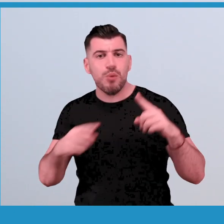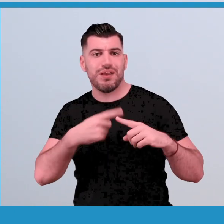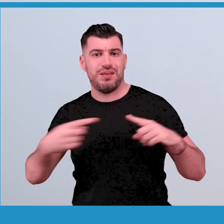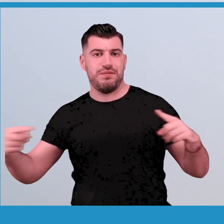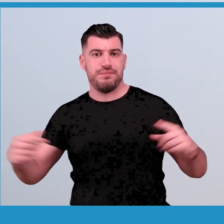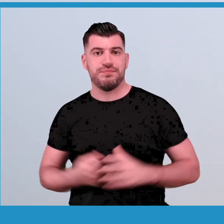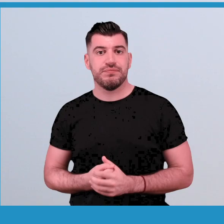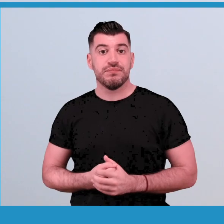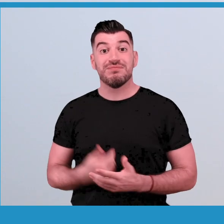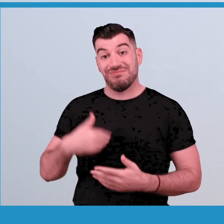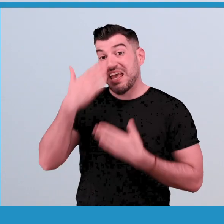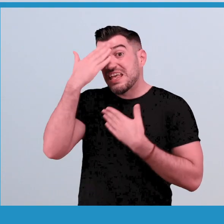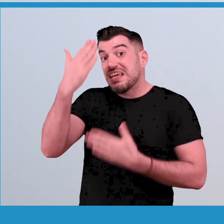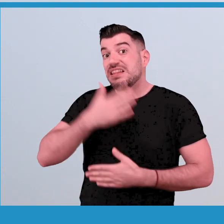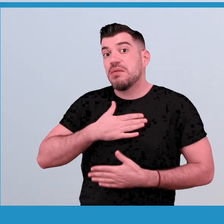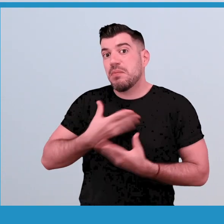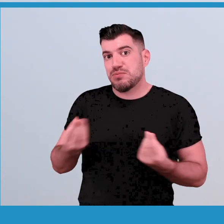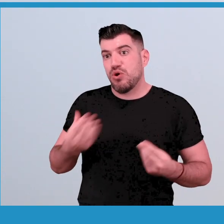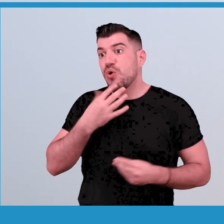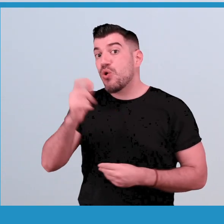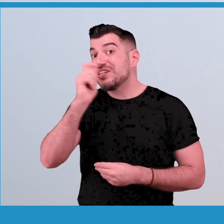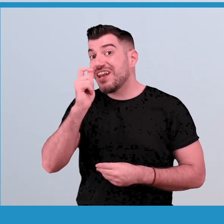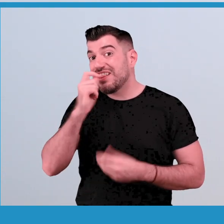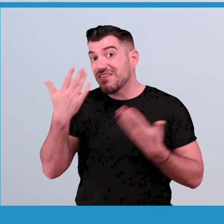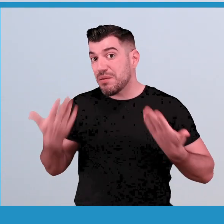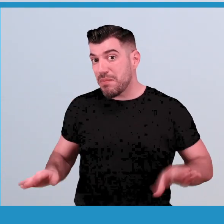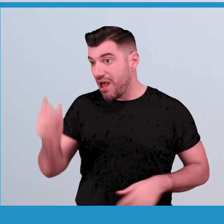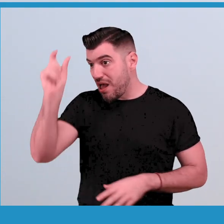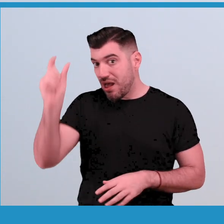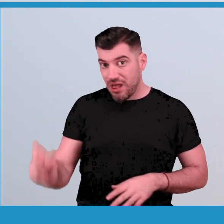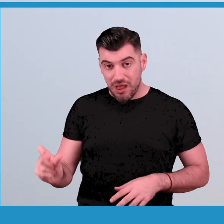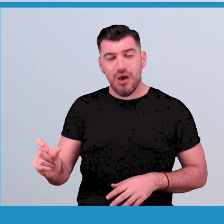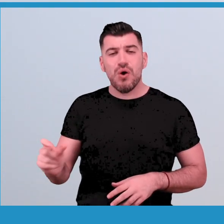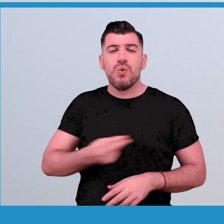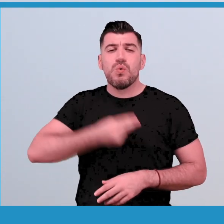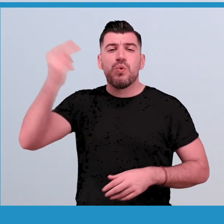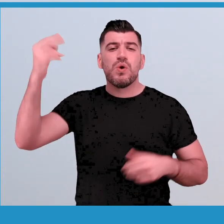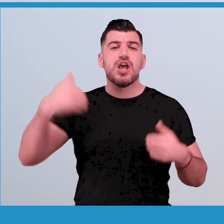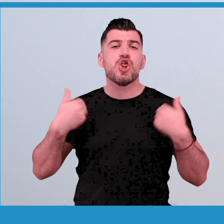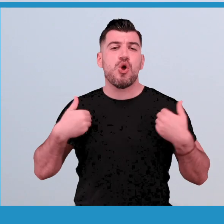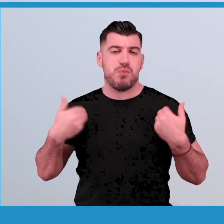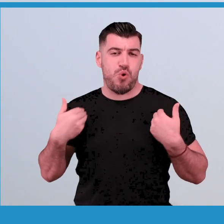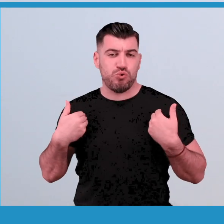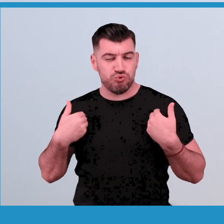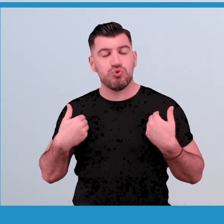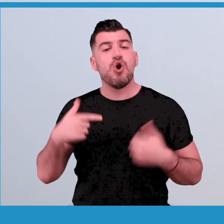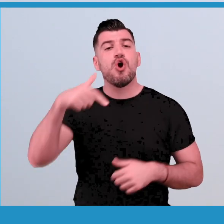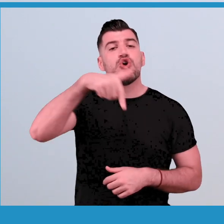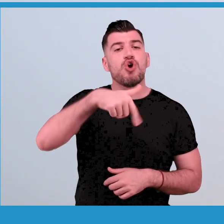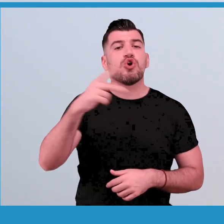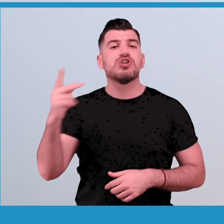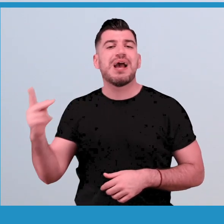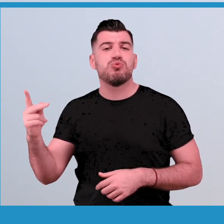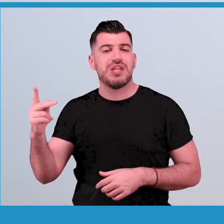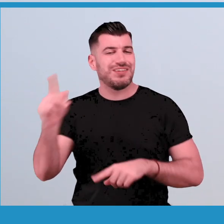Ενώ ήταν τιμή μας η συνέντευξη που μας παραχώρησε για πάνω από μία ώρα ο πολύ αγαπημένος ηθοποιός Γιώργος